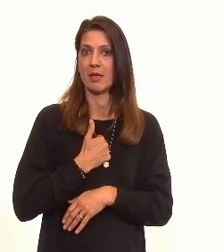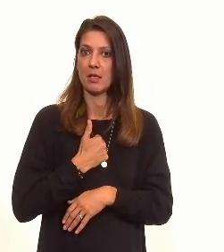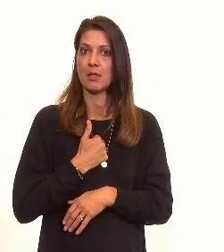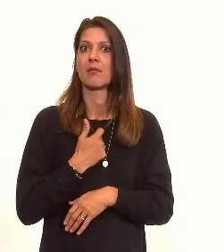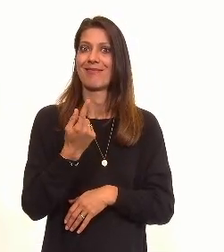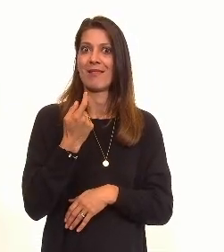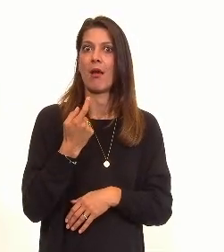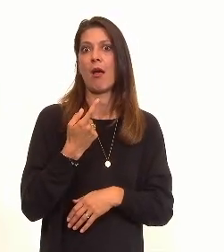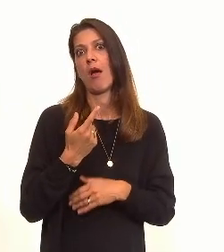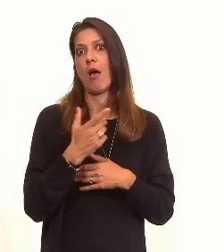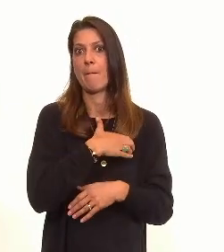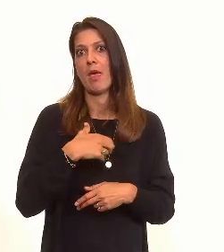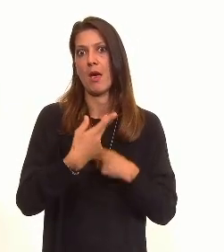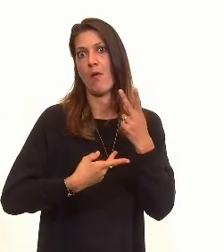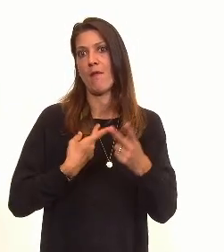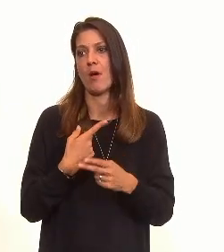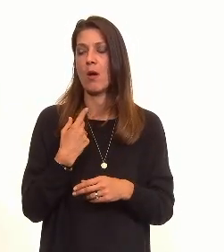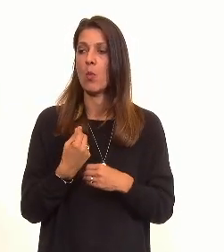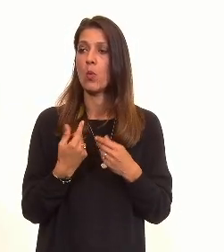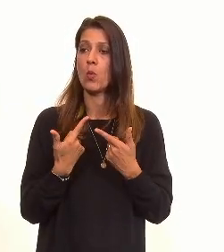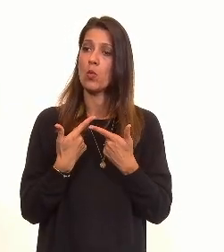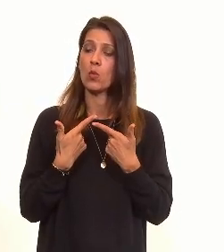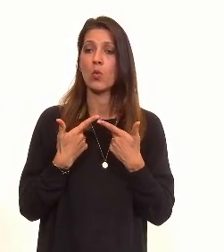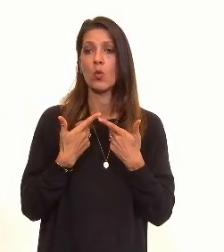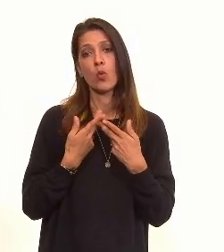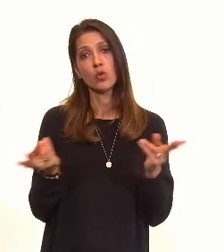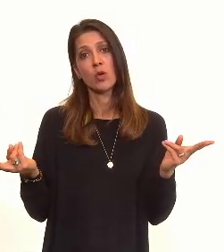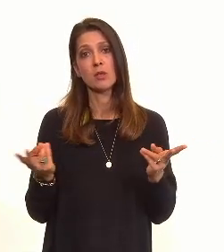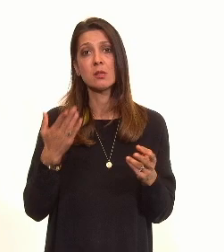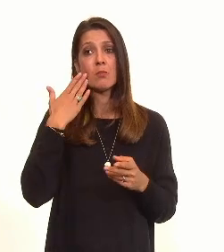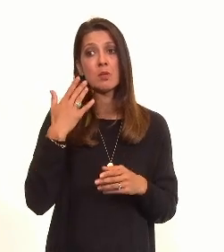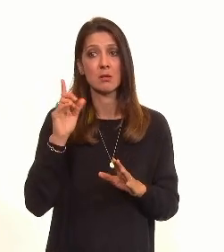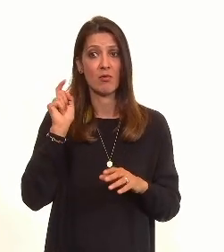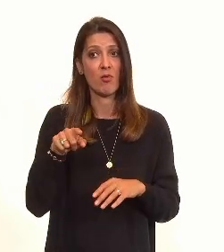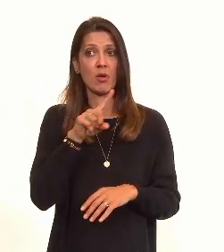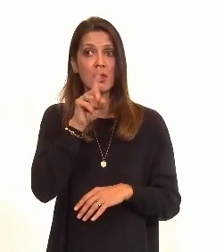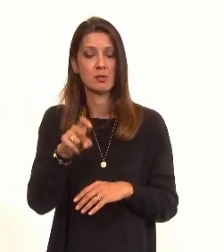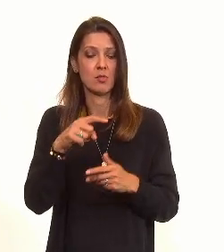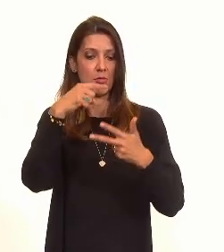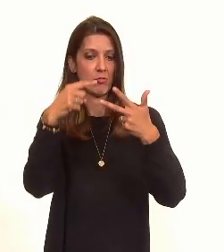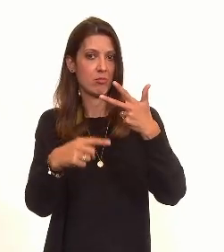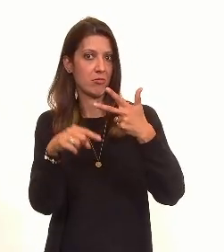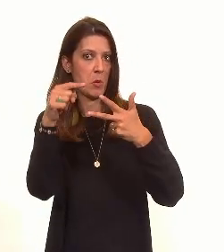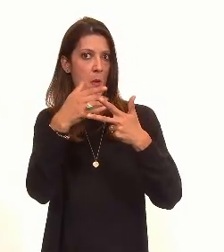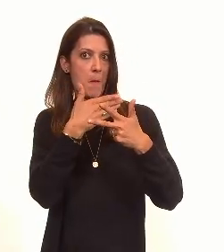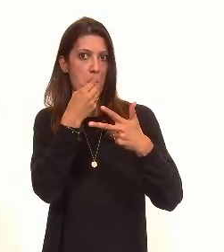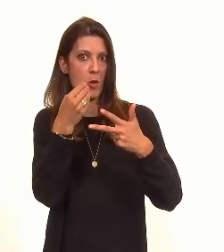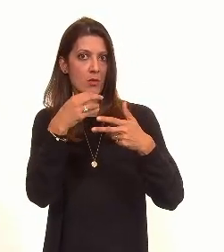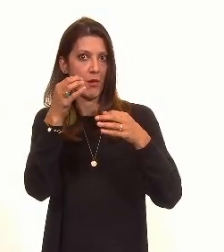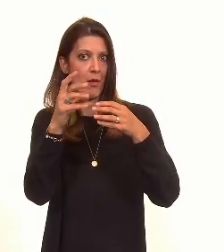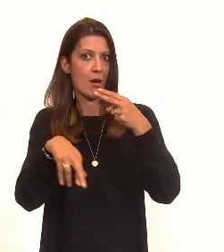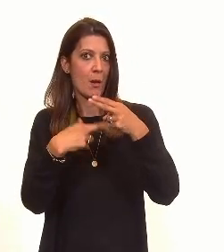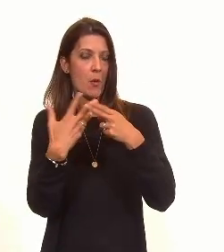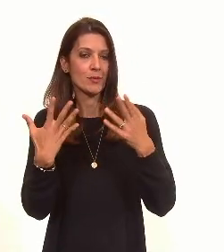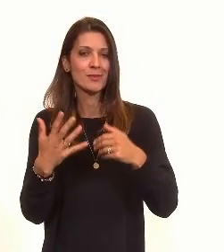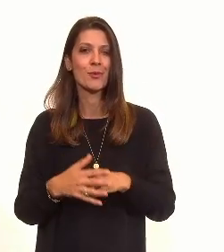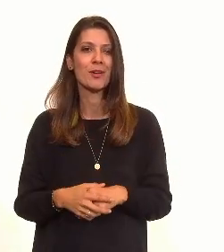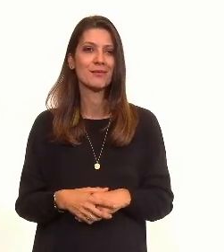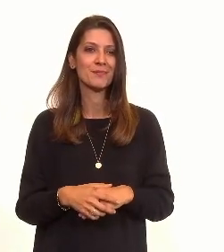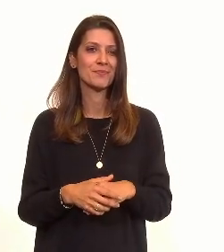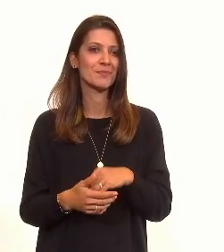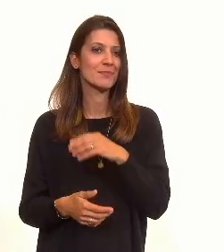Ah mais c'est pas pour nous, on n'est pas des femmes et des hommes politiques. Non, mais nous sommes des citoyens et nous avons notre mot à dire auprès des femmes et des hommes politiques.